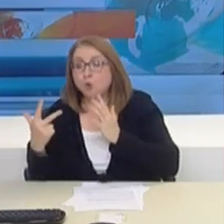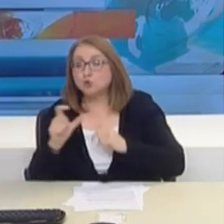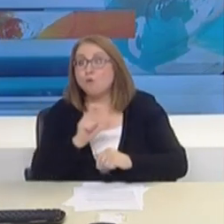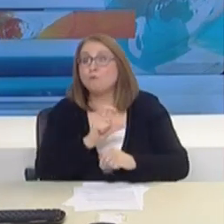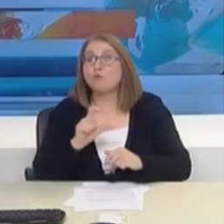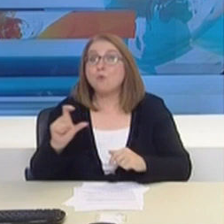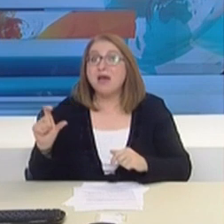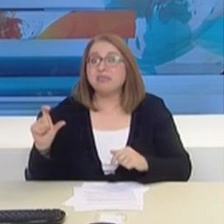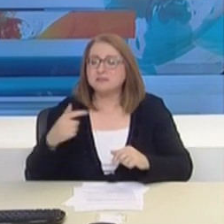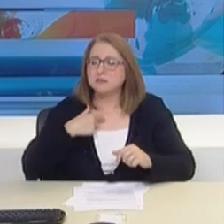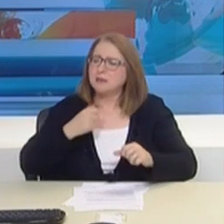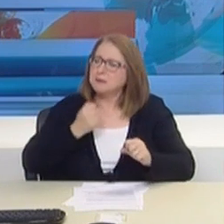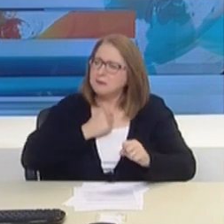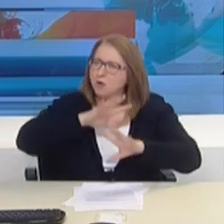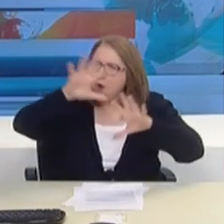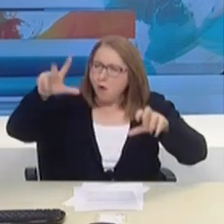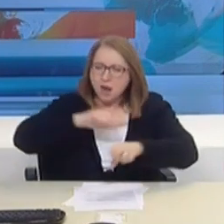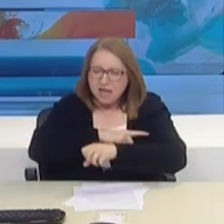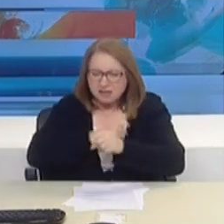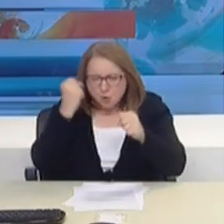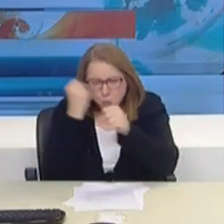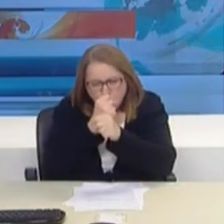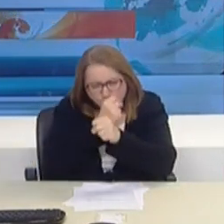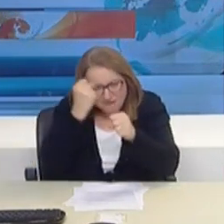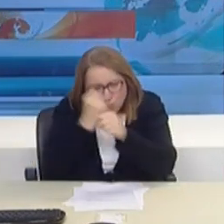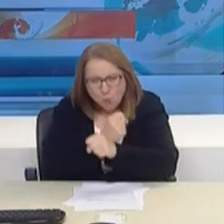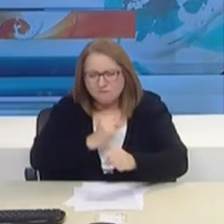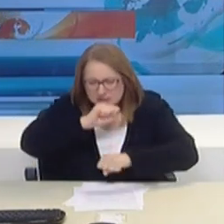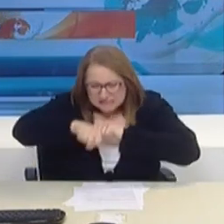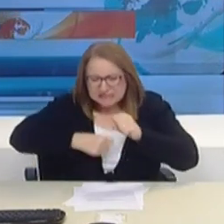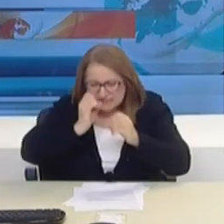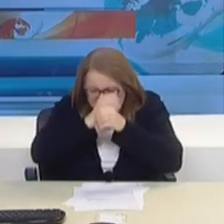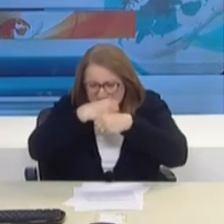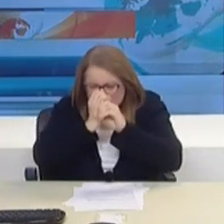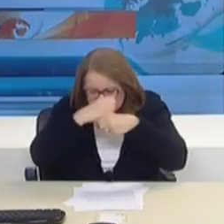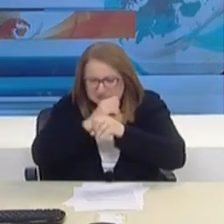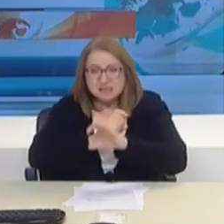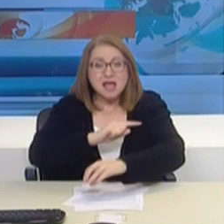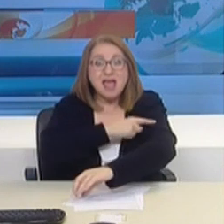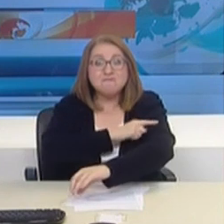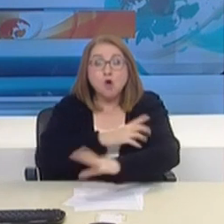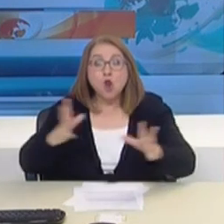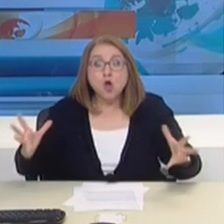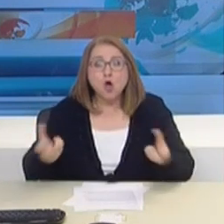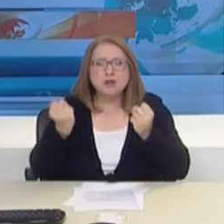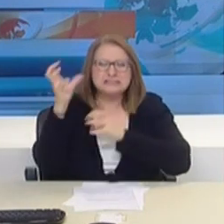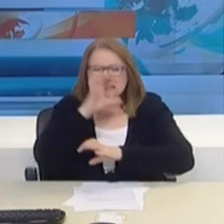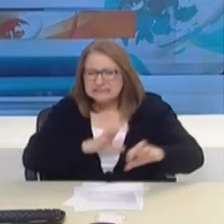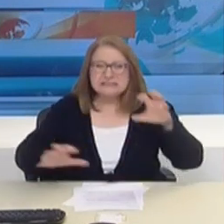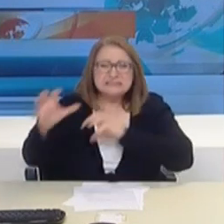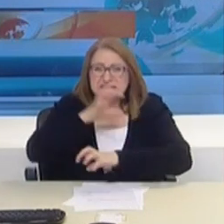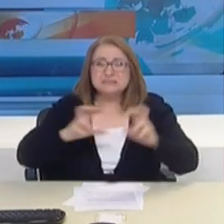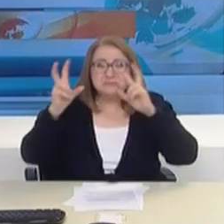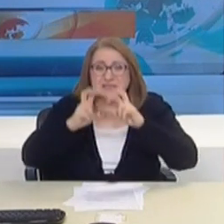βρει μια καλύτερη θεραπεία, ένα καλύτερο συνδυασμό θεραπείας ή ένα κατάλληλο χρονικό διάστημα θεραπείας, να προχωρήσουν οι έρευνες για το εμβόλιο, να